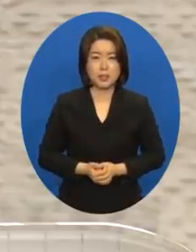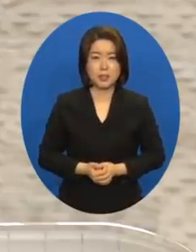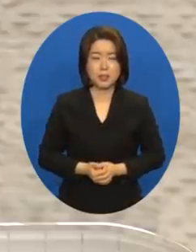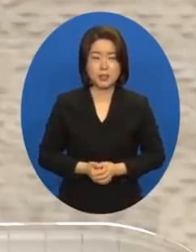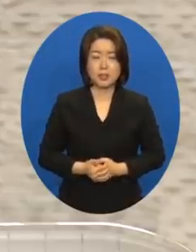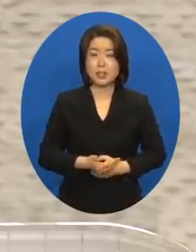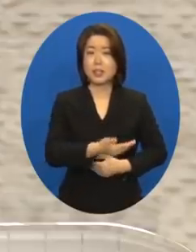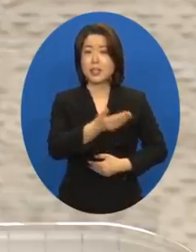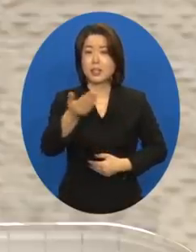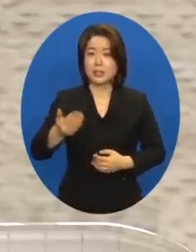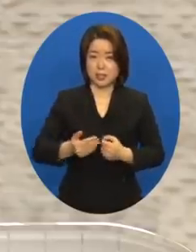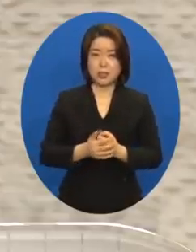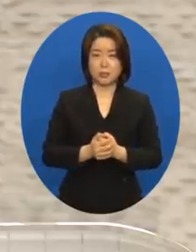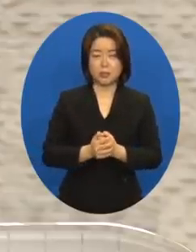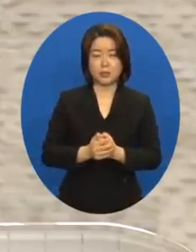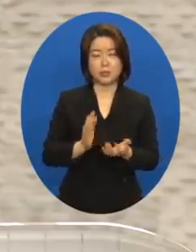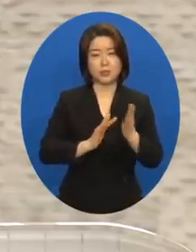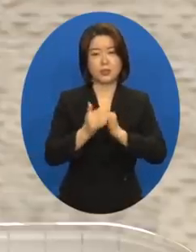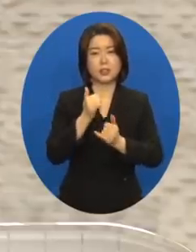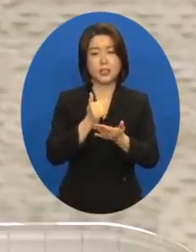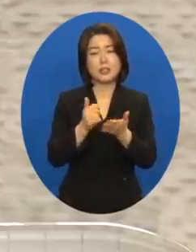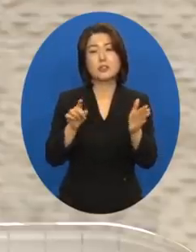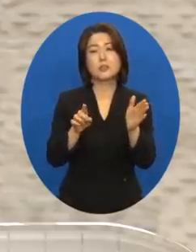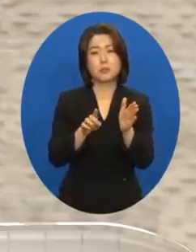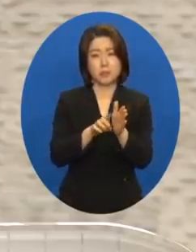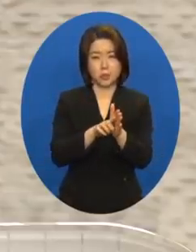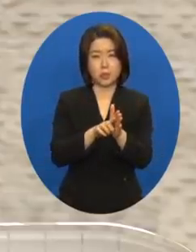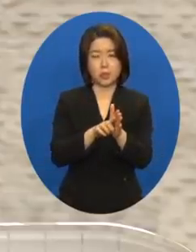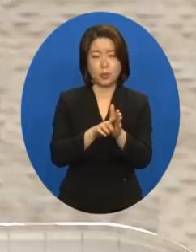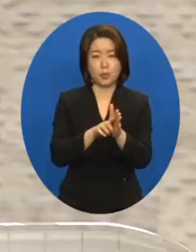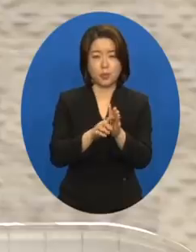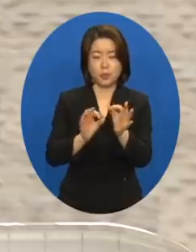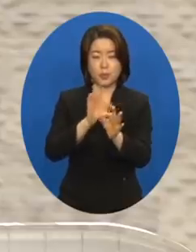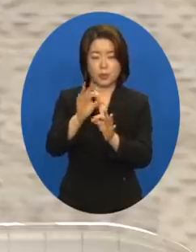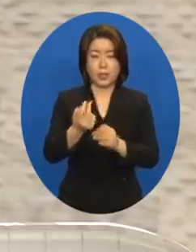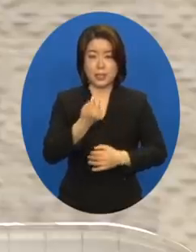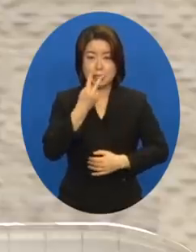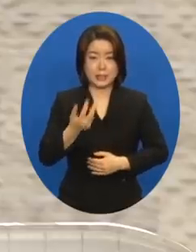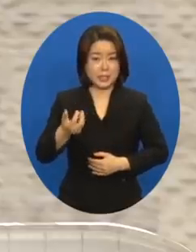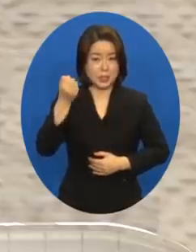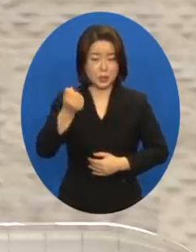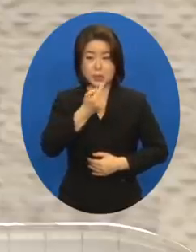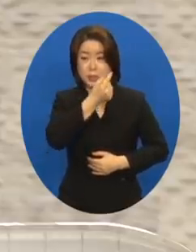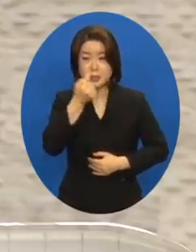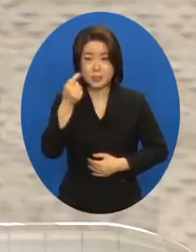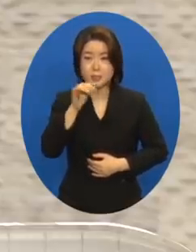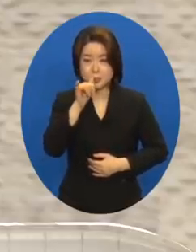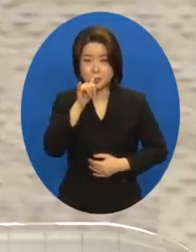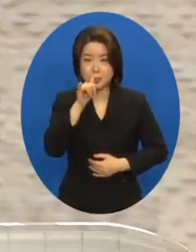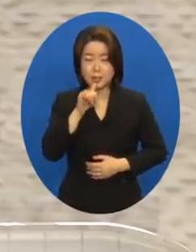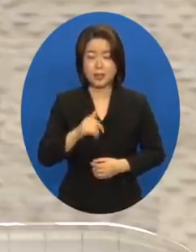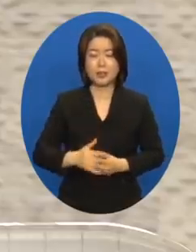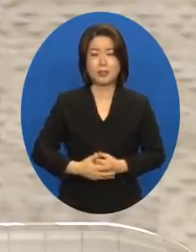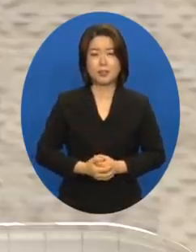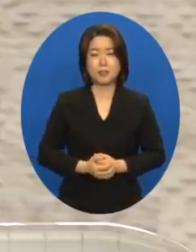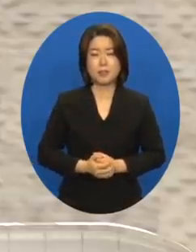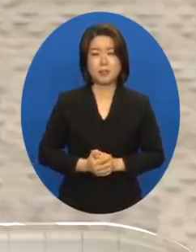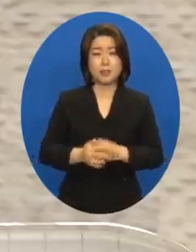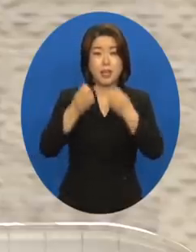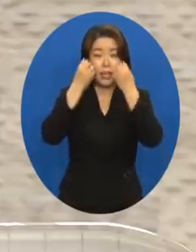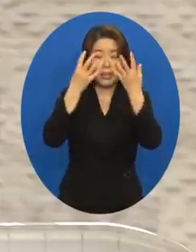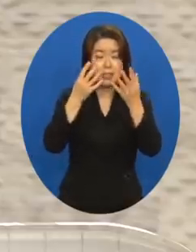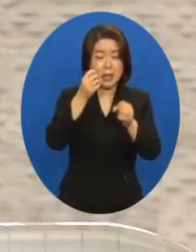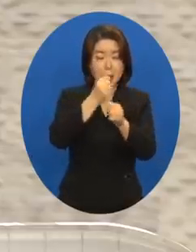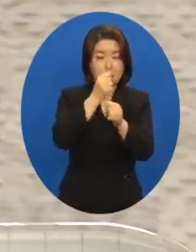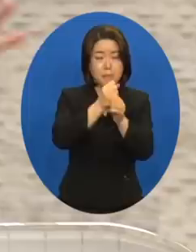여러분은 여러분이 예수님을 믿고 영성을 소유한 증거가 있습니까 새끼 좀 우리